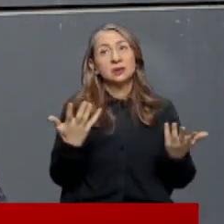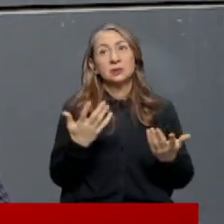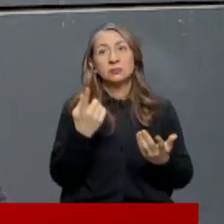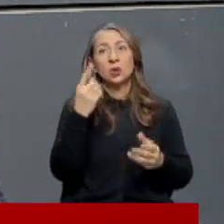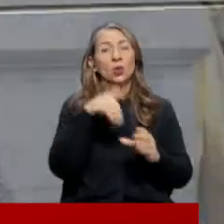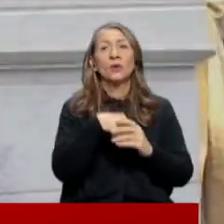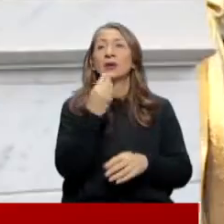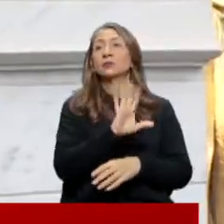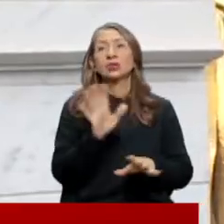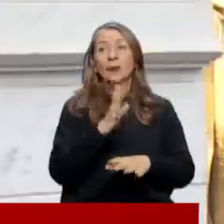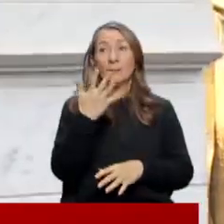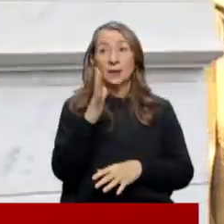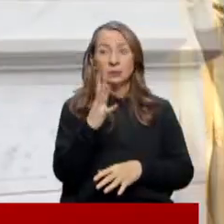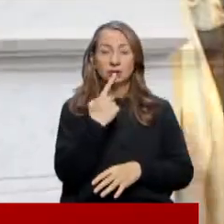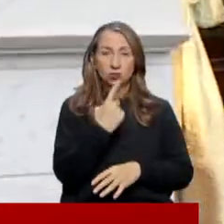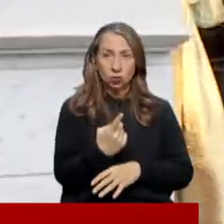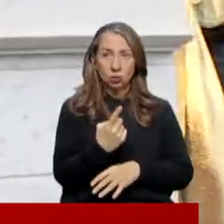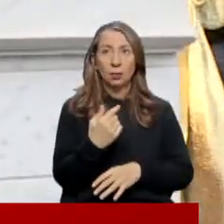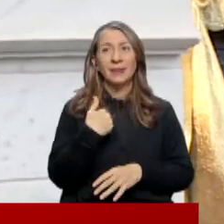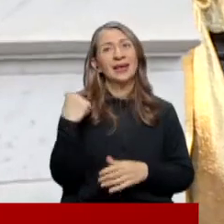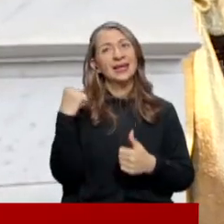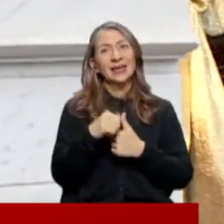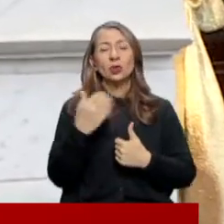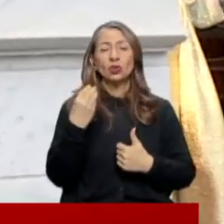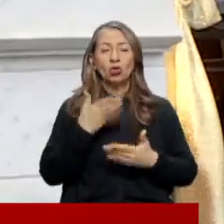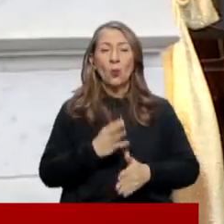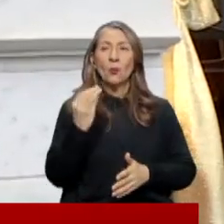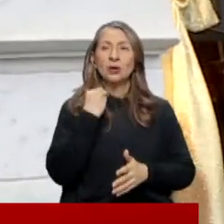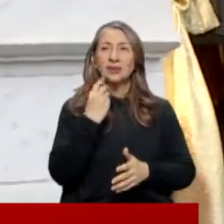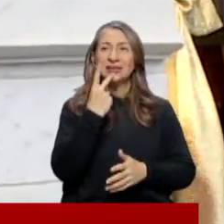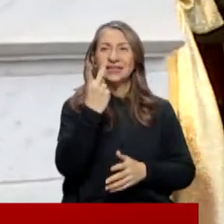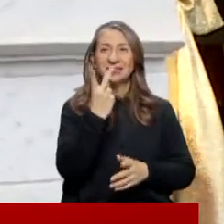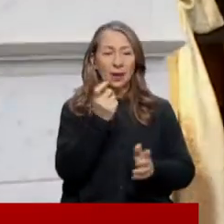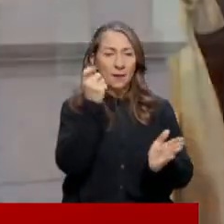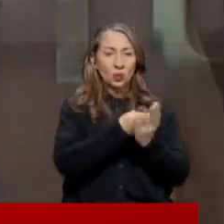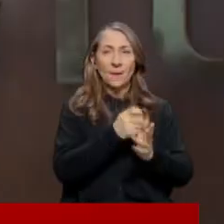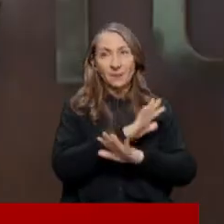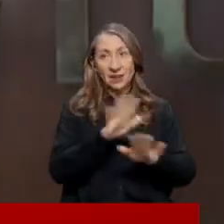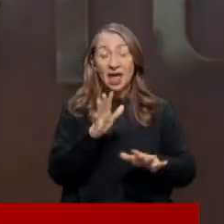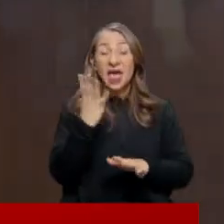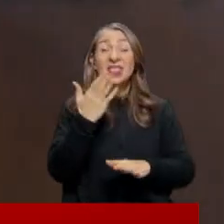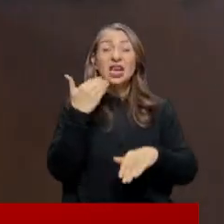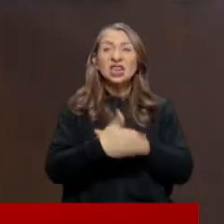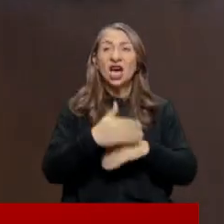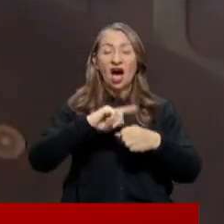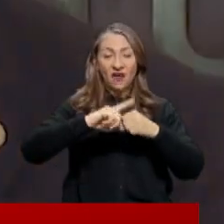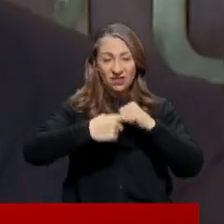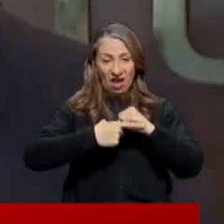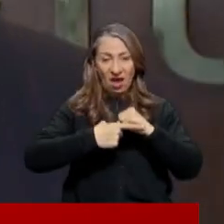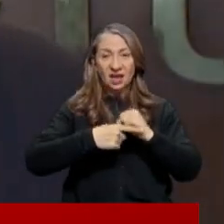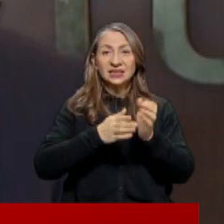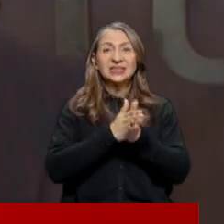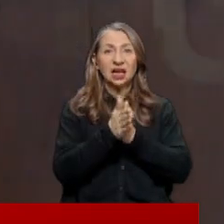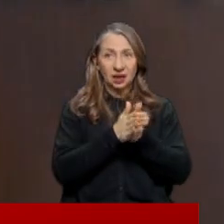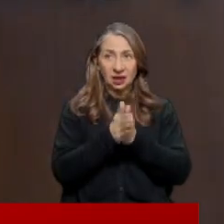tane oy verilmeyecek yani. 5000 diyebiliyorduk. Ben yine de doğum borçlanmamı 2 yıl üzerinden yaptım. En geç haftaya,